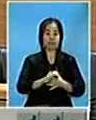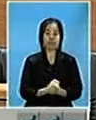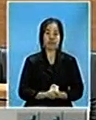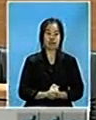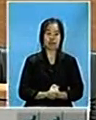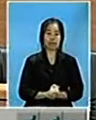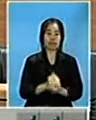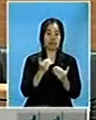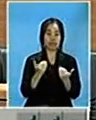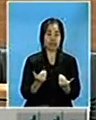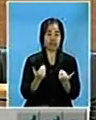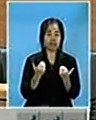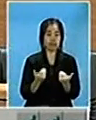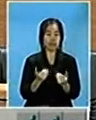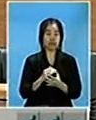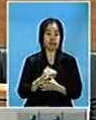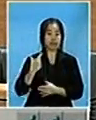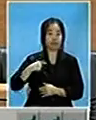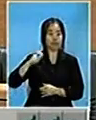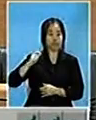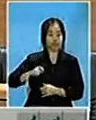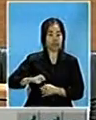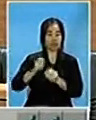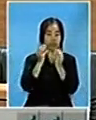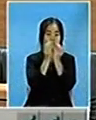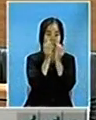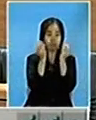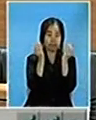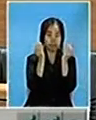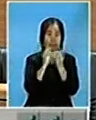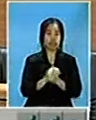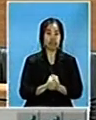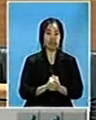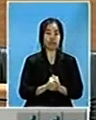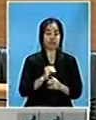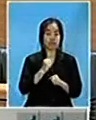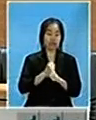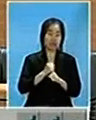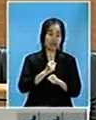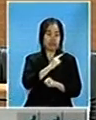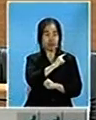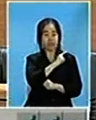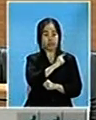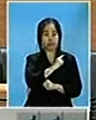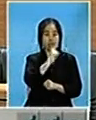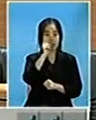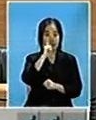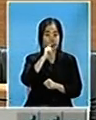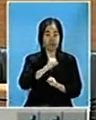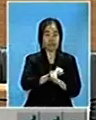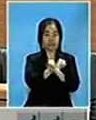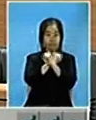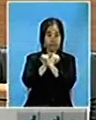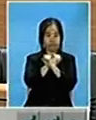วันนี้ศาลรัฐธรรมนูญท่านพยายามทำหน้าที่ของท่านในการรักษาหลัก